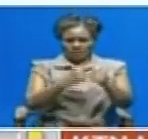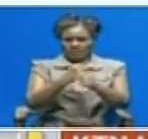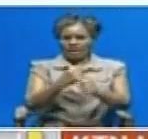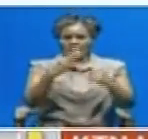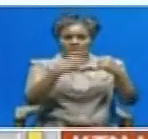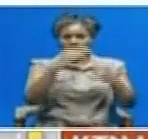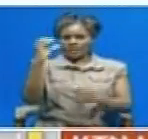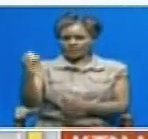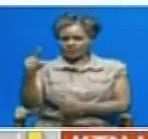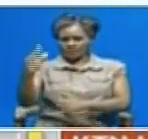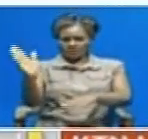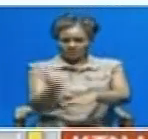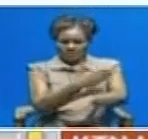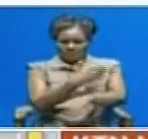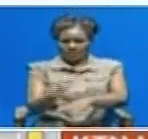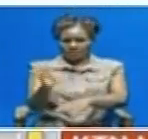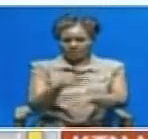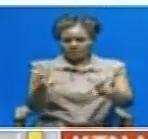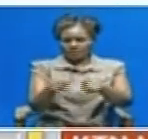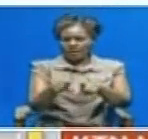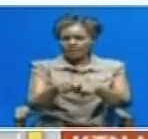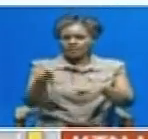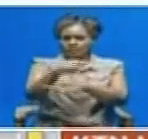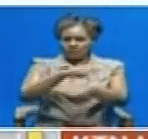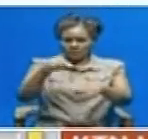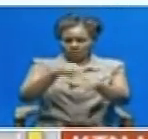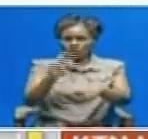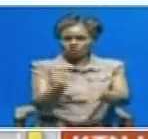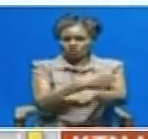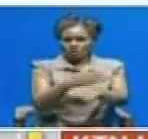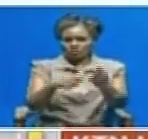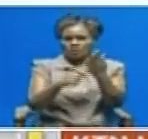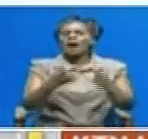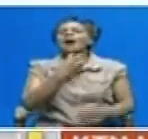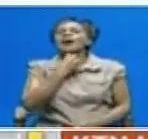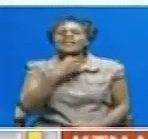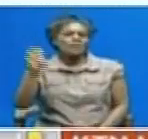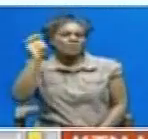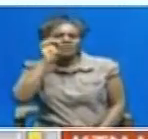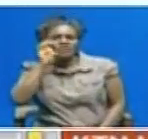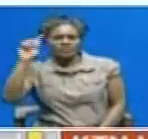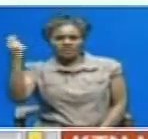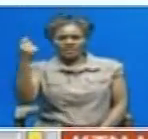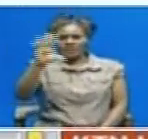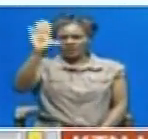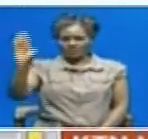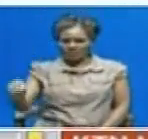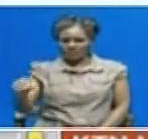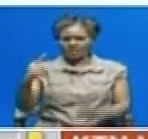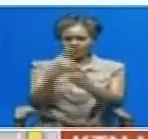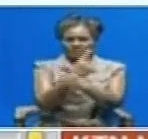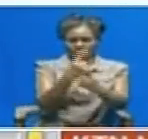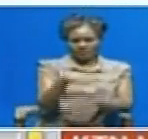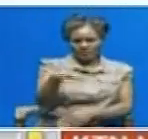80, Mary alivuma humu nchini na kimataifa na vibao vilivyotia fora kama vile Adam na Eva, Kenya, Afrika na maeneo